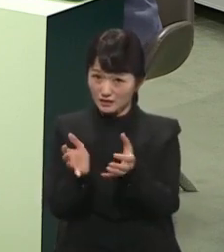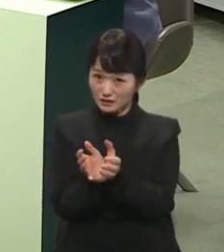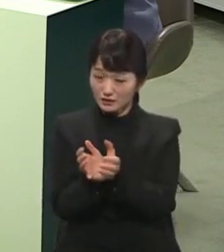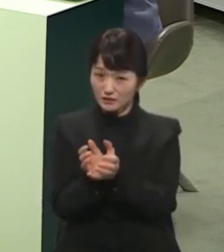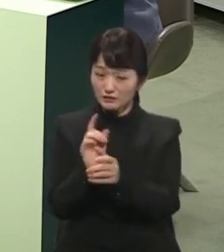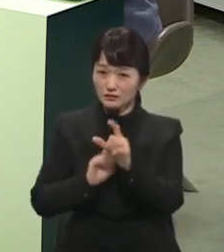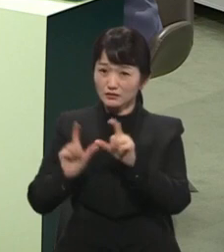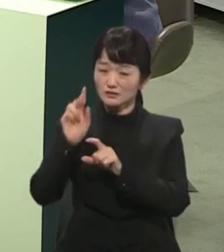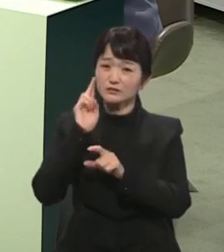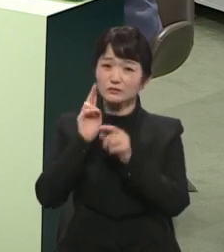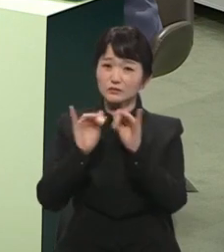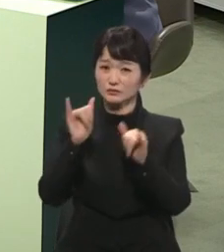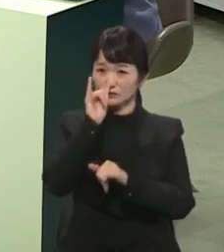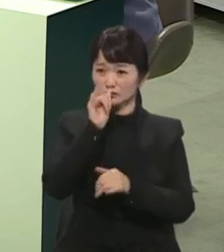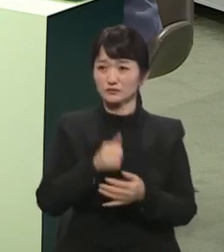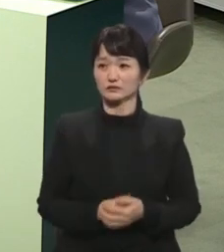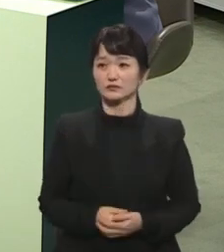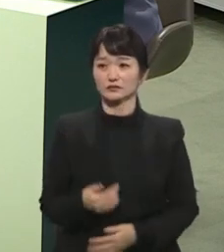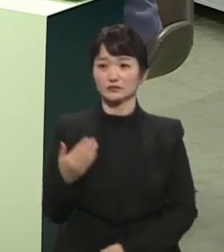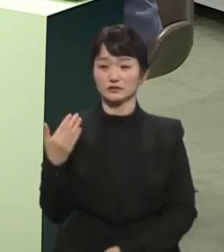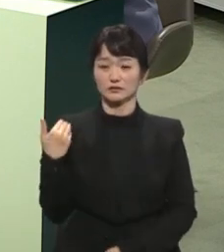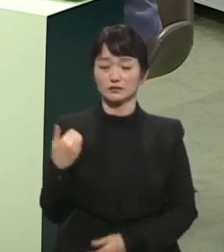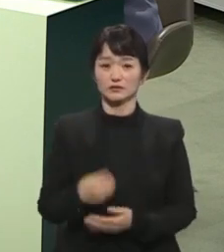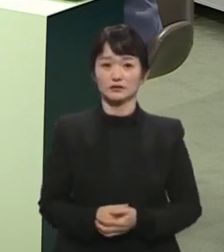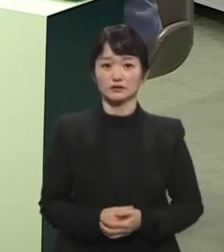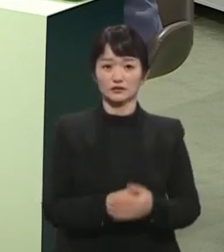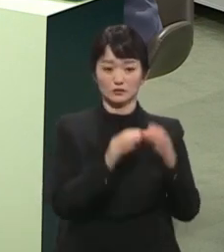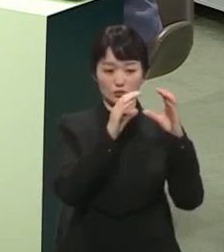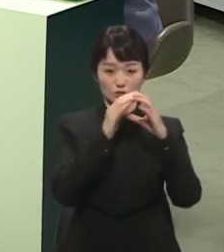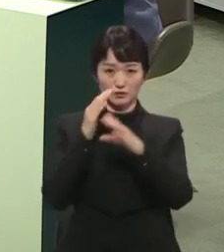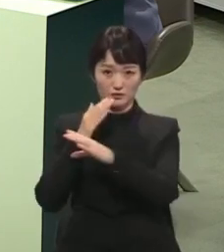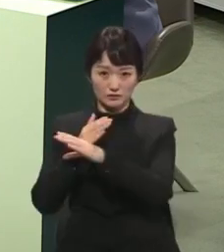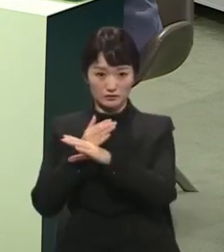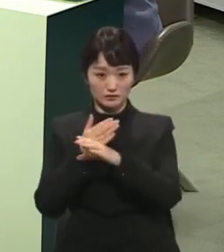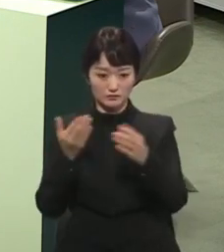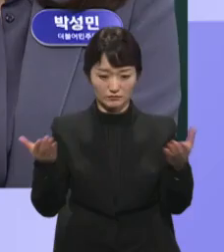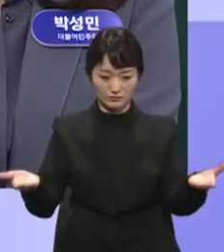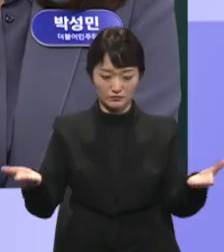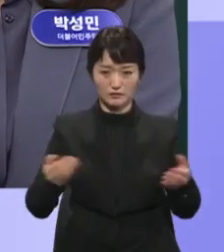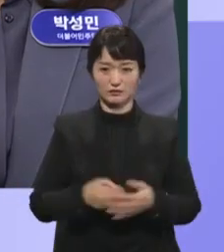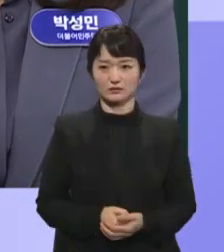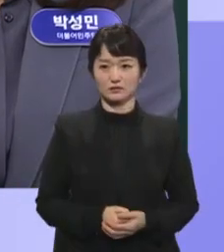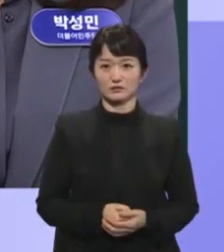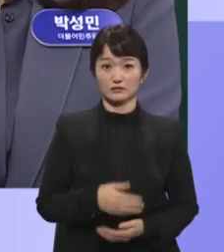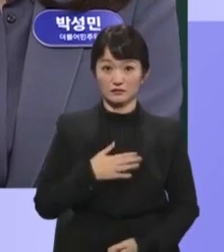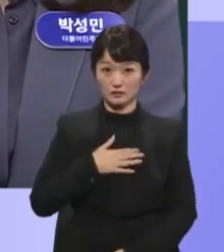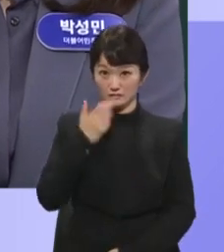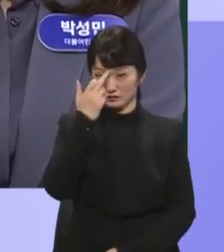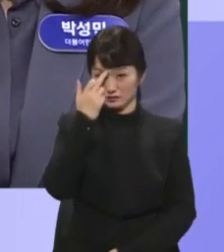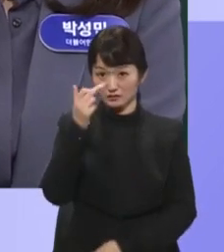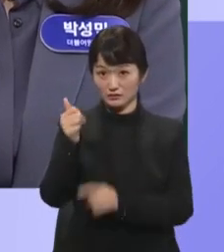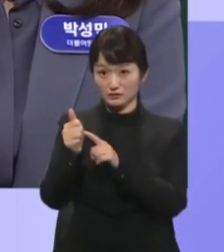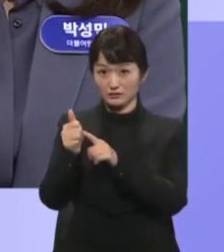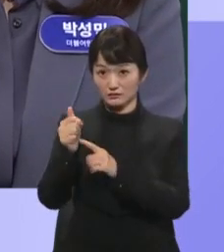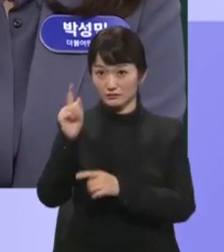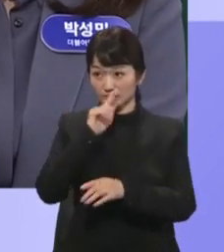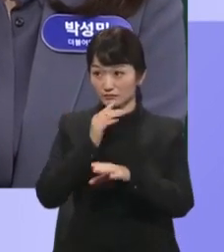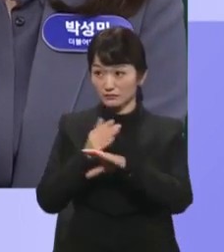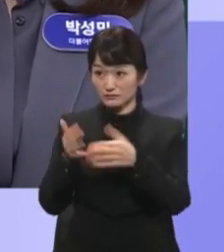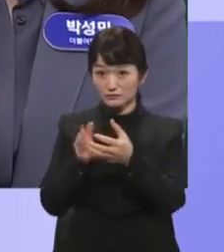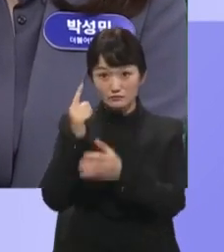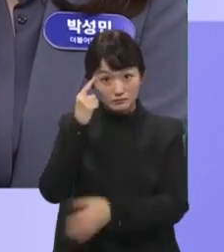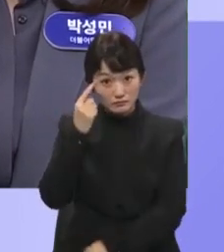앞에서 제가 엑 이걸 놨어요 내가 그렇게 빌런이냐 아고 하는 최강 국전 의원